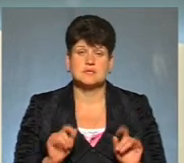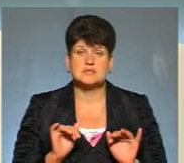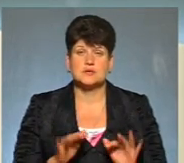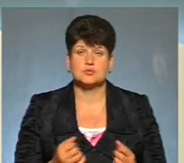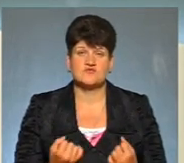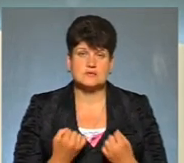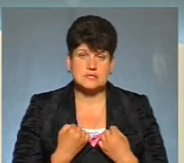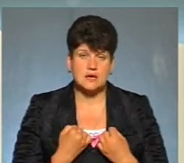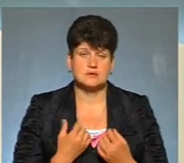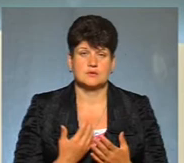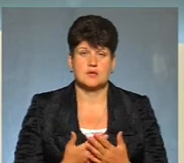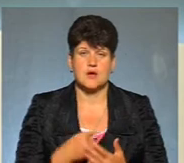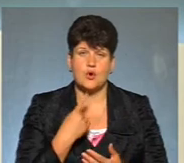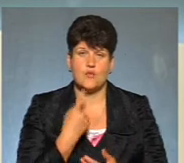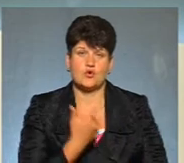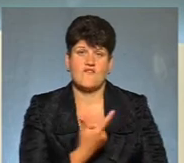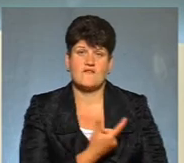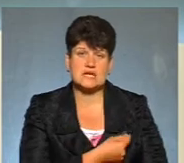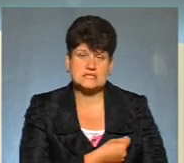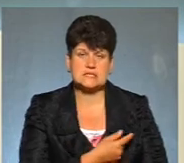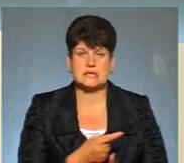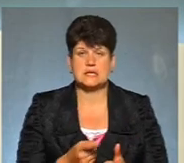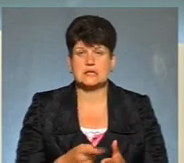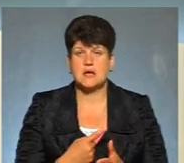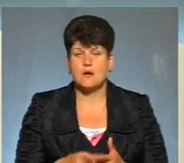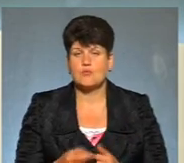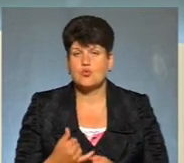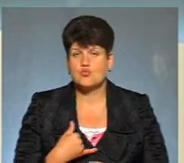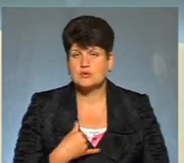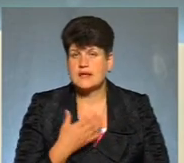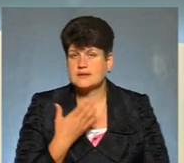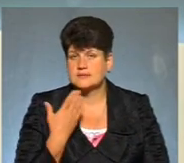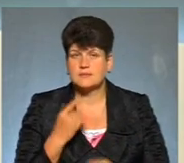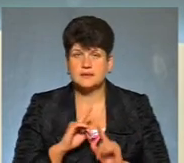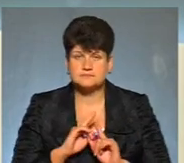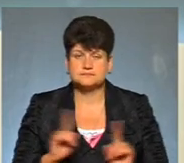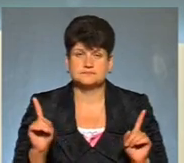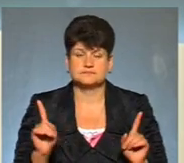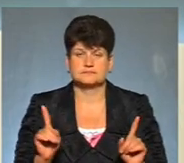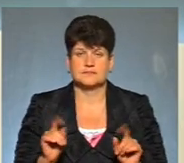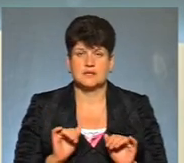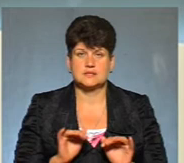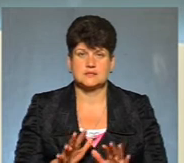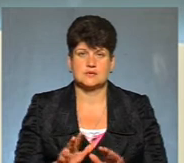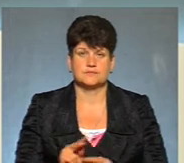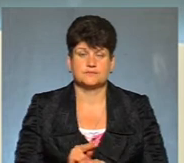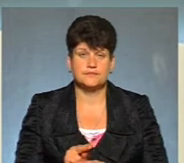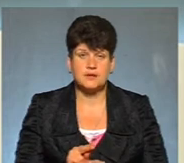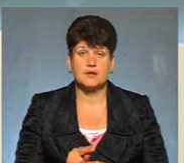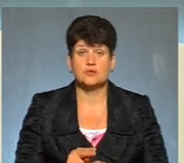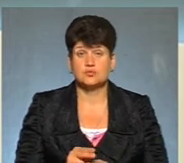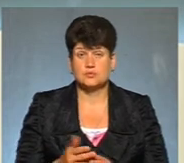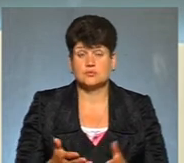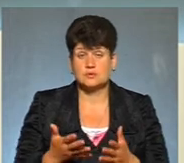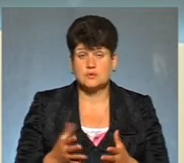я маю на увазі вакцин, або в нас немає неспецифічних засобів профілактики, то природно, що всі